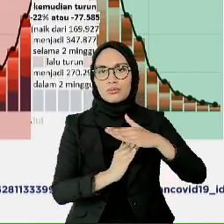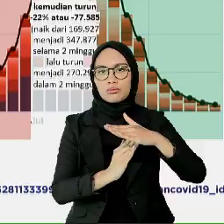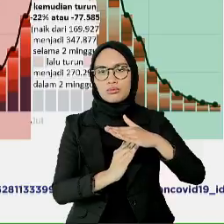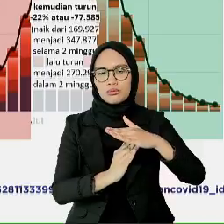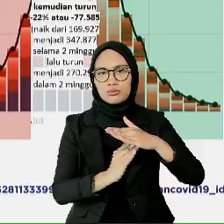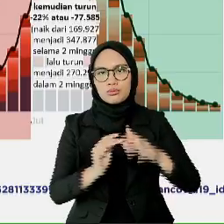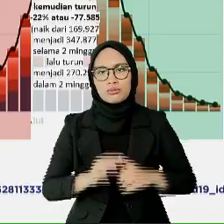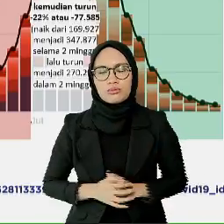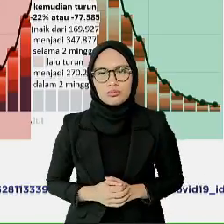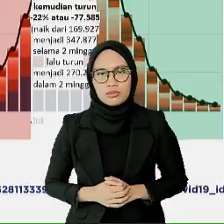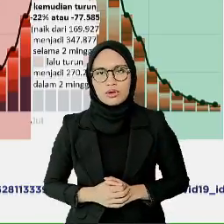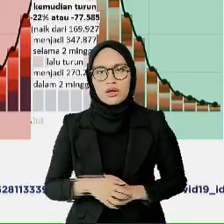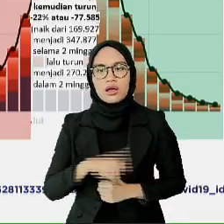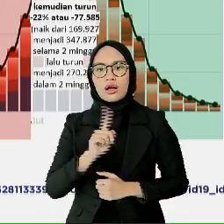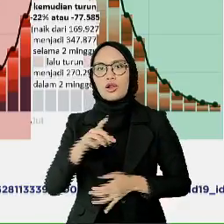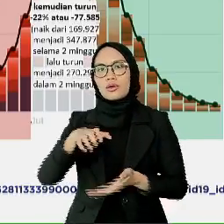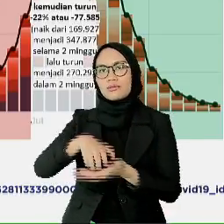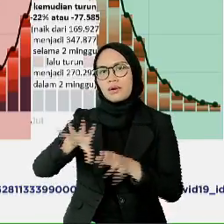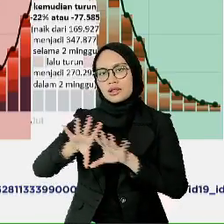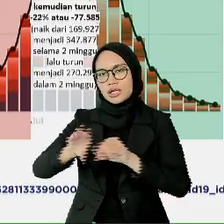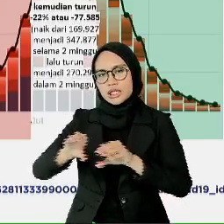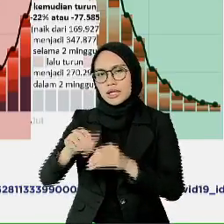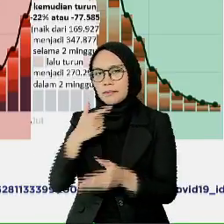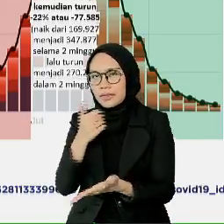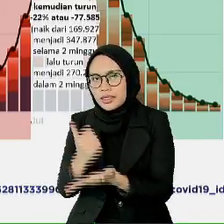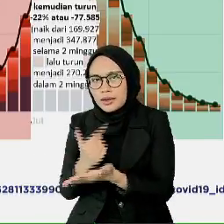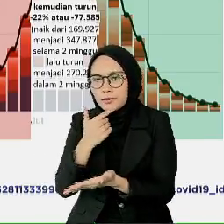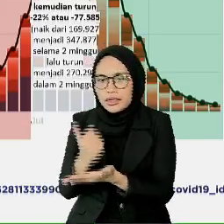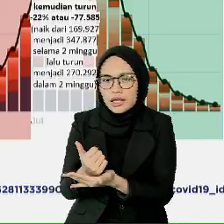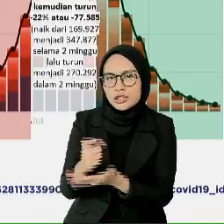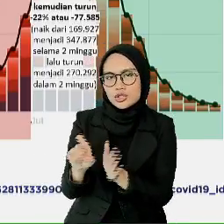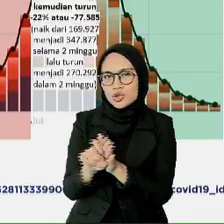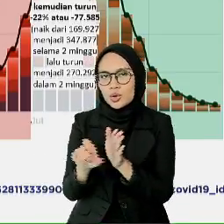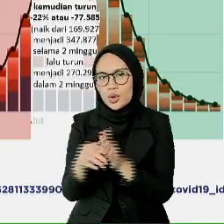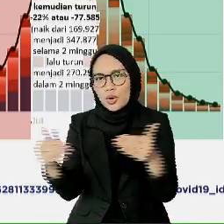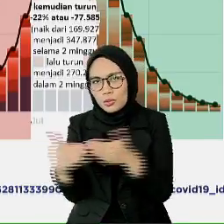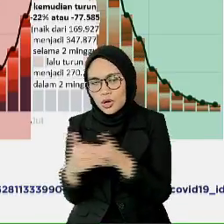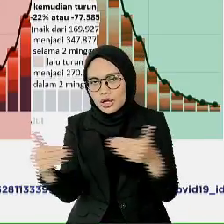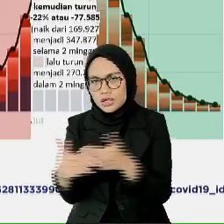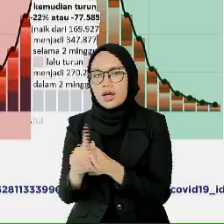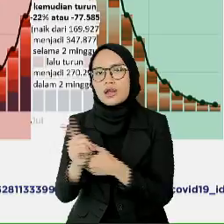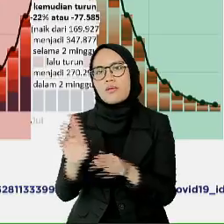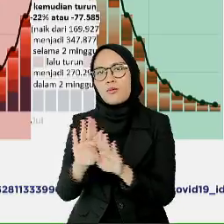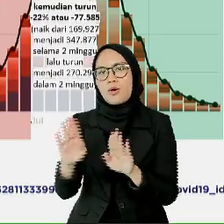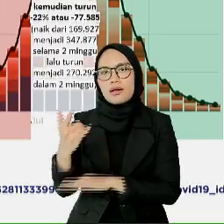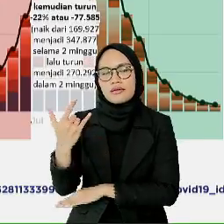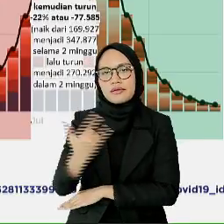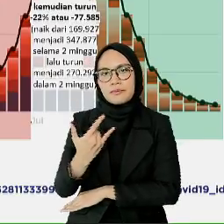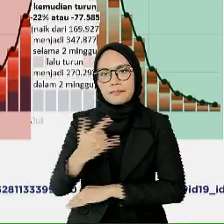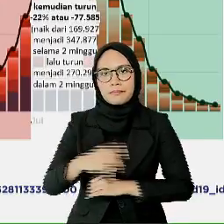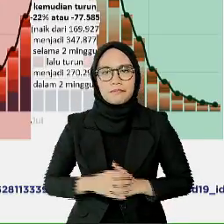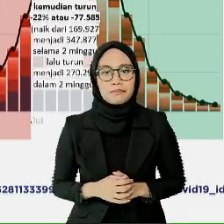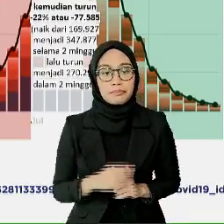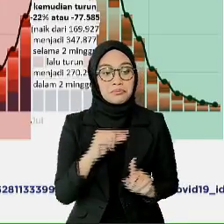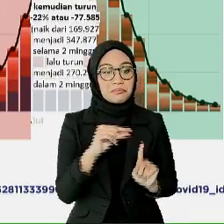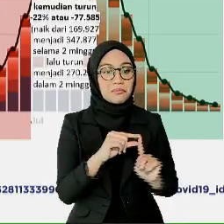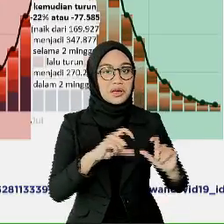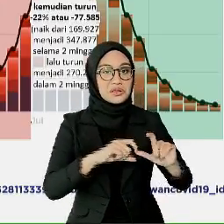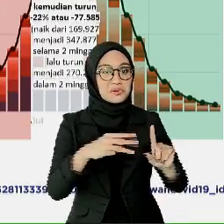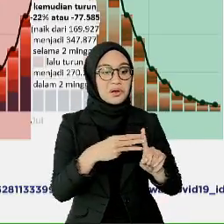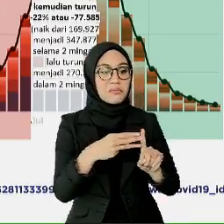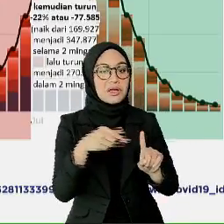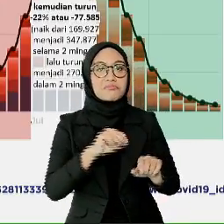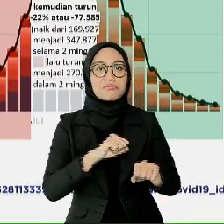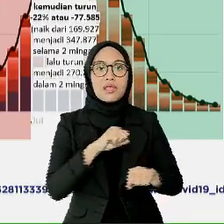perkantoran sektor esensial dan transportasi yang dibatasi kapasitasnya. Efek dari pembatasan ketat